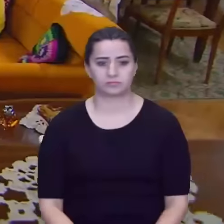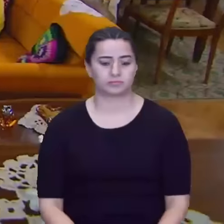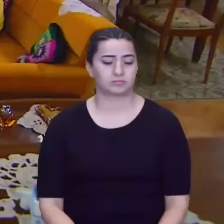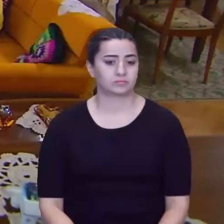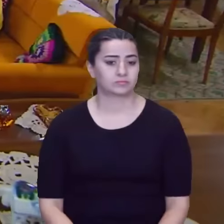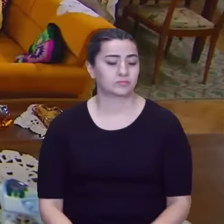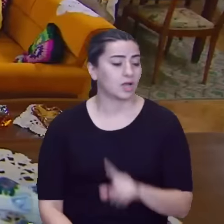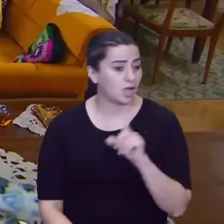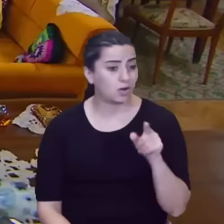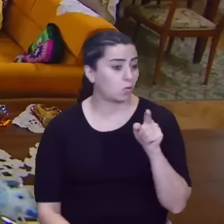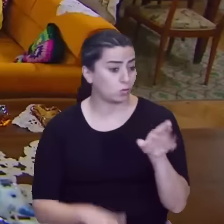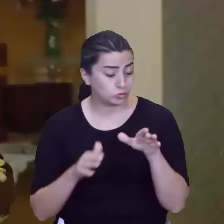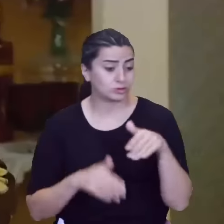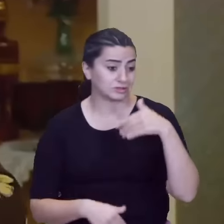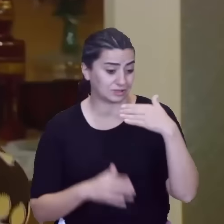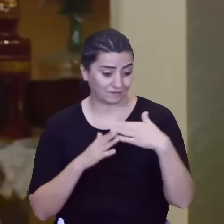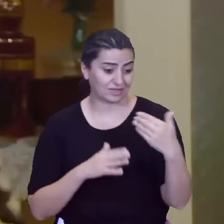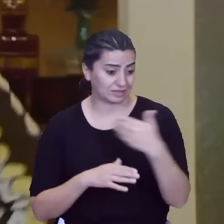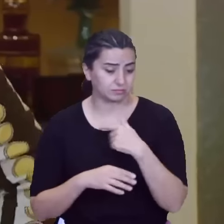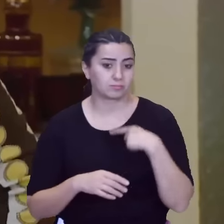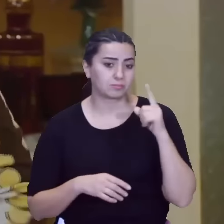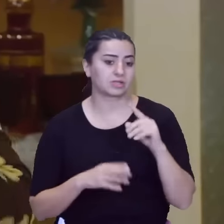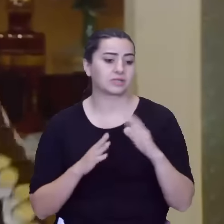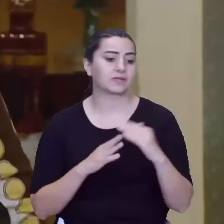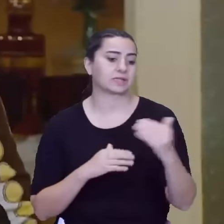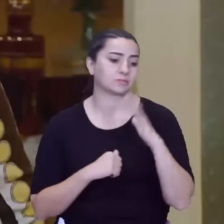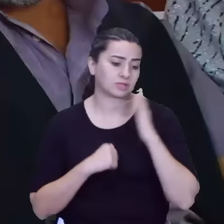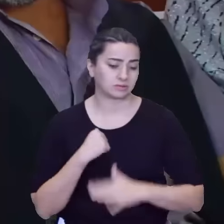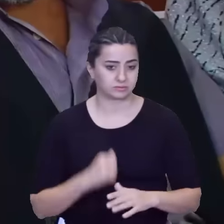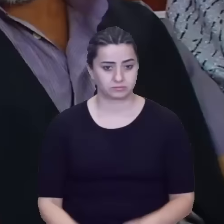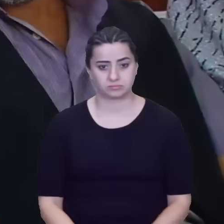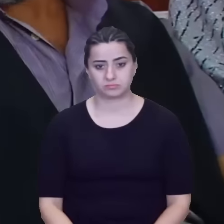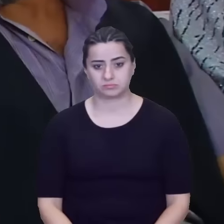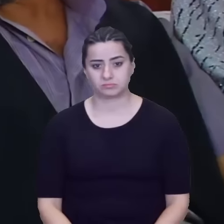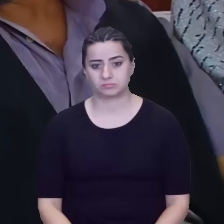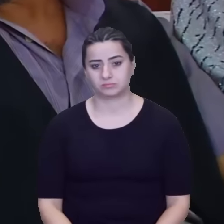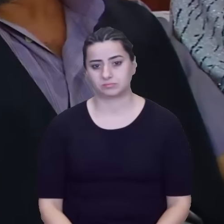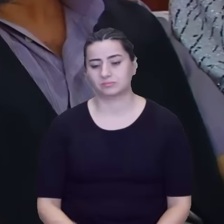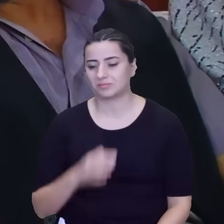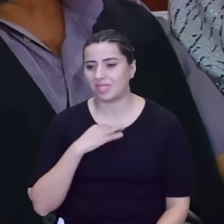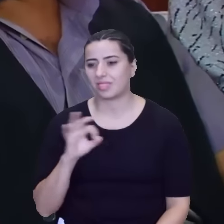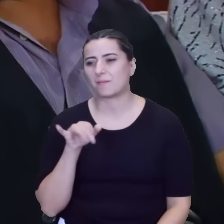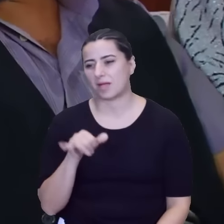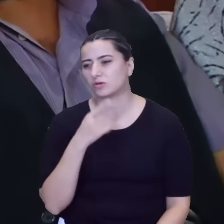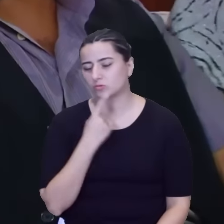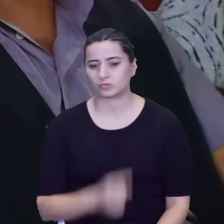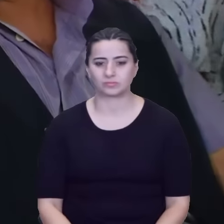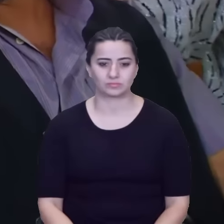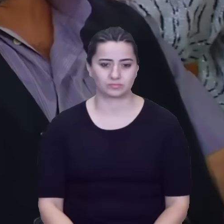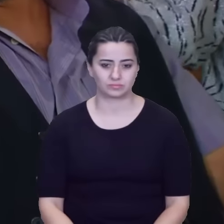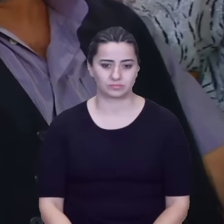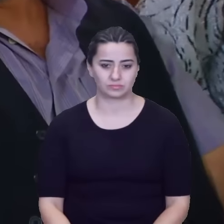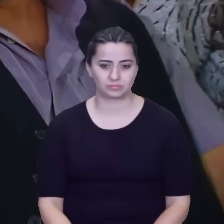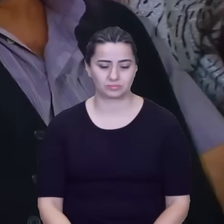Hayır, asıl o kuş girerse eve bir daha ben sizi sokmam diyeyim ben size. Ben de tam öyle söylüyorum. Gerçekten.